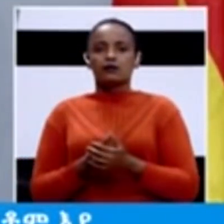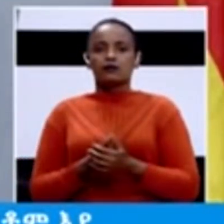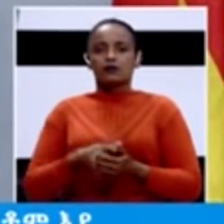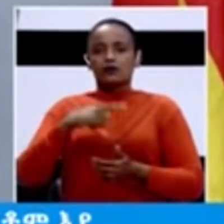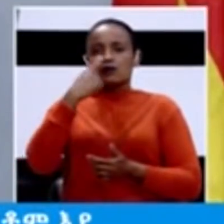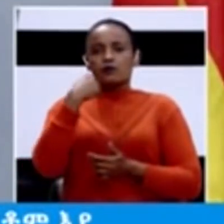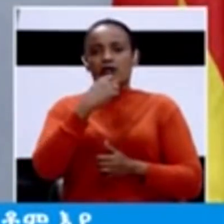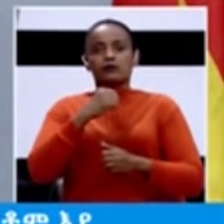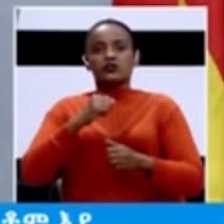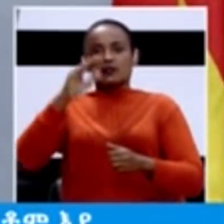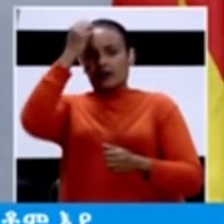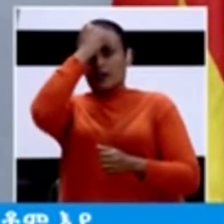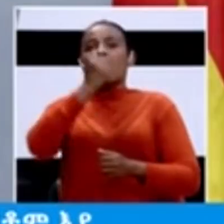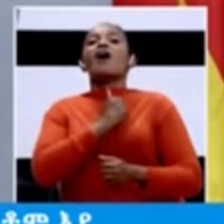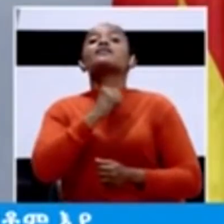ትግራይስ ኣይደፍራን